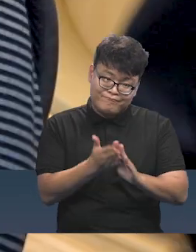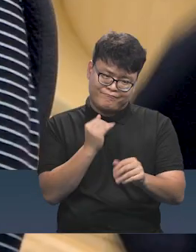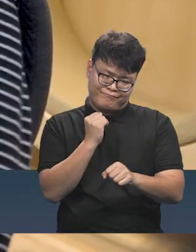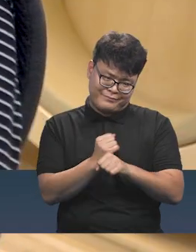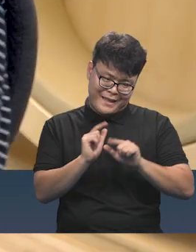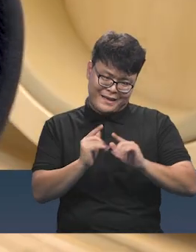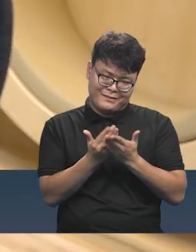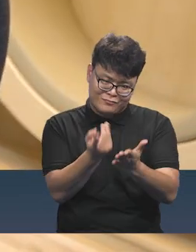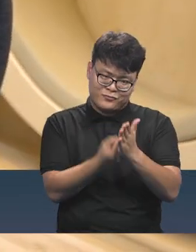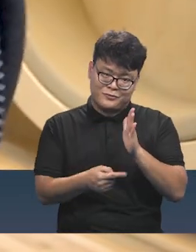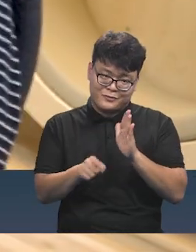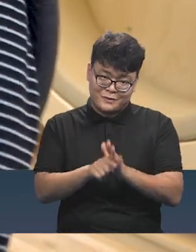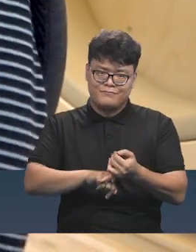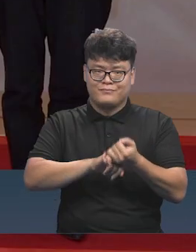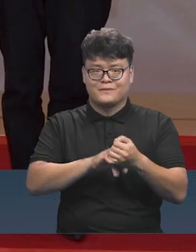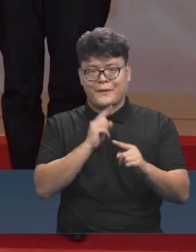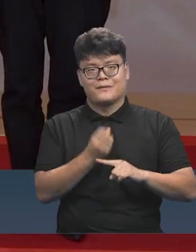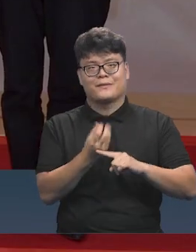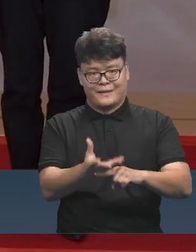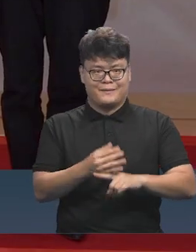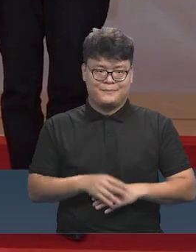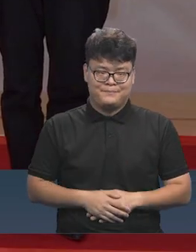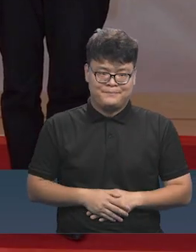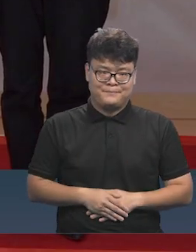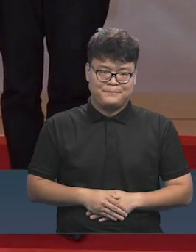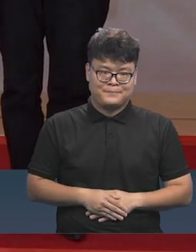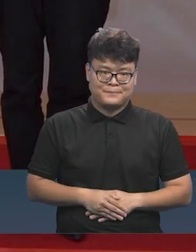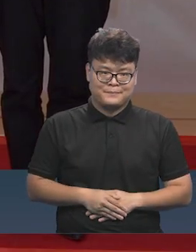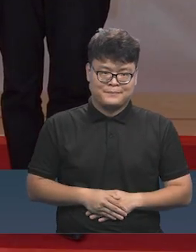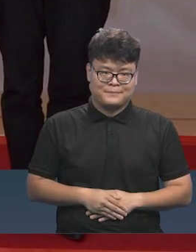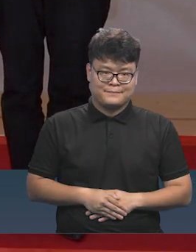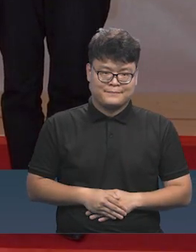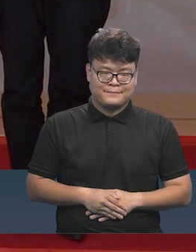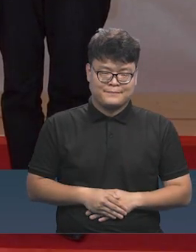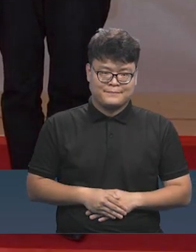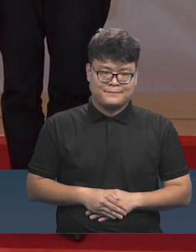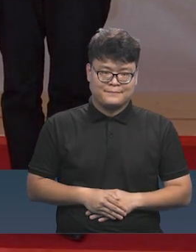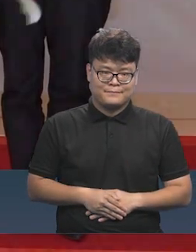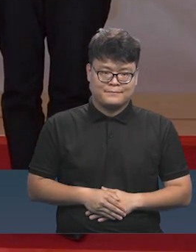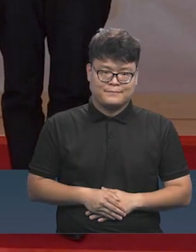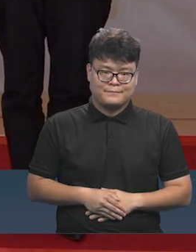모두가 행복한 동대문구를 만들기 위해 지원을 아끼지 않겠다고 전했습니다